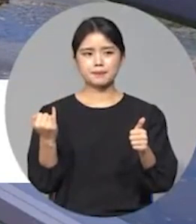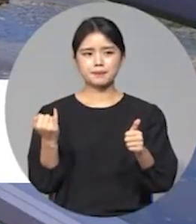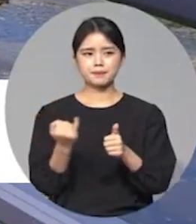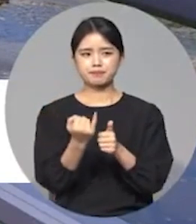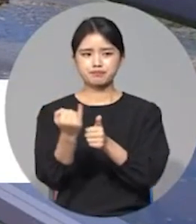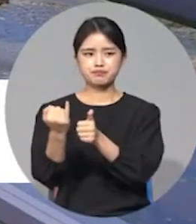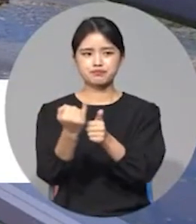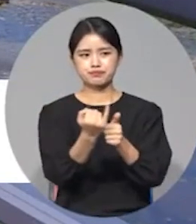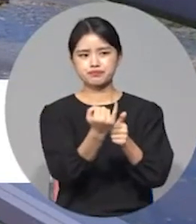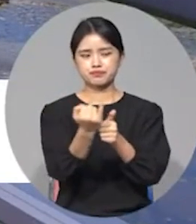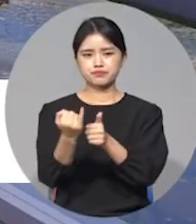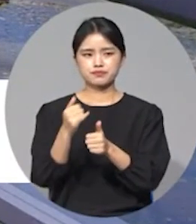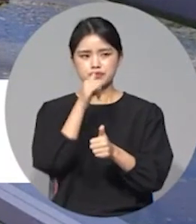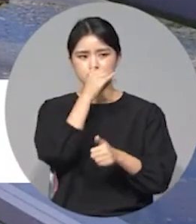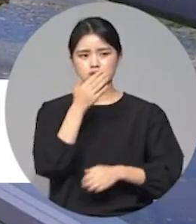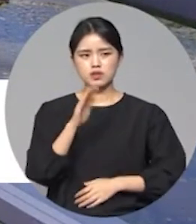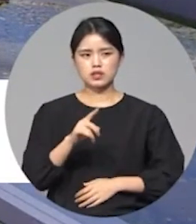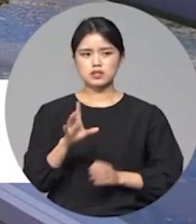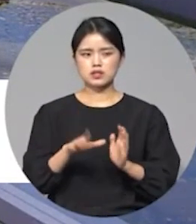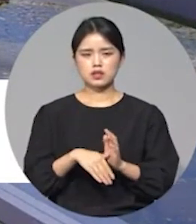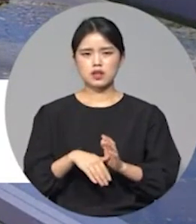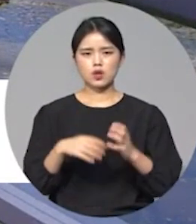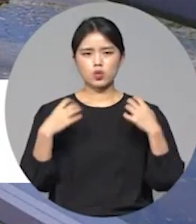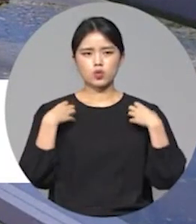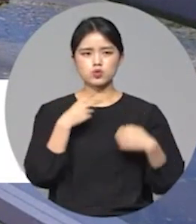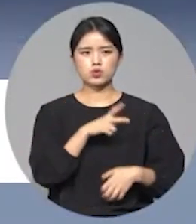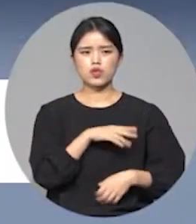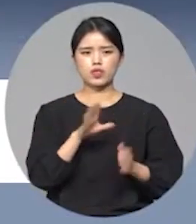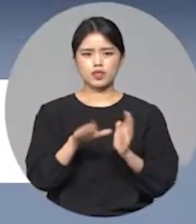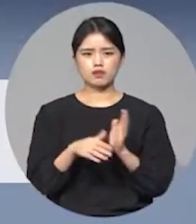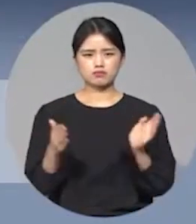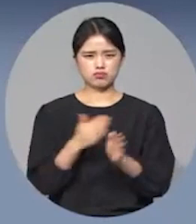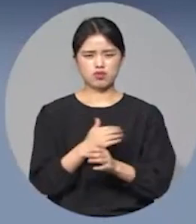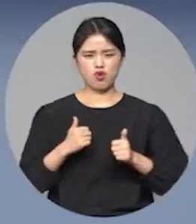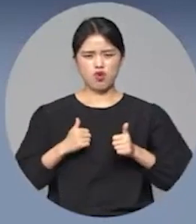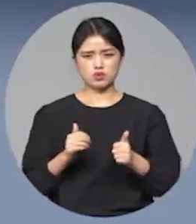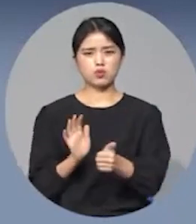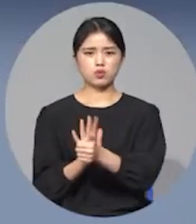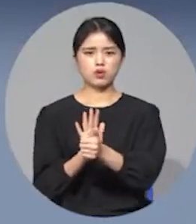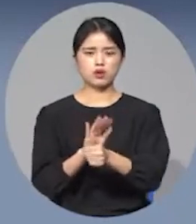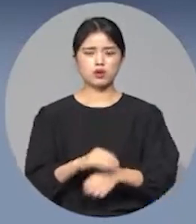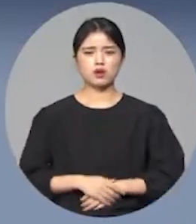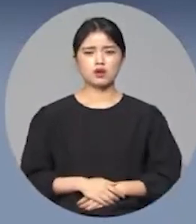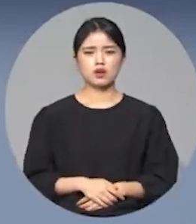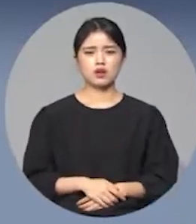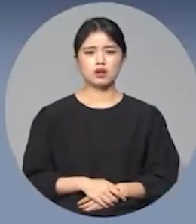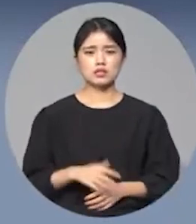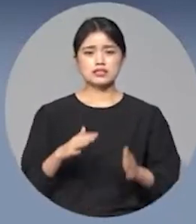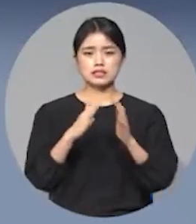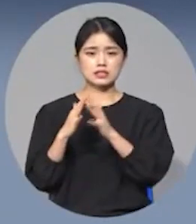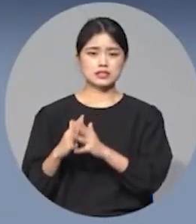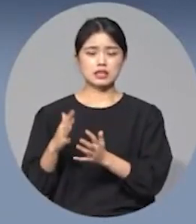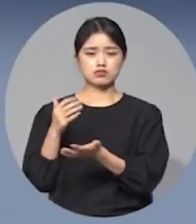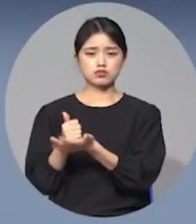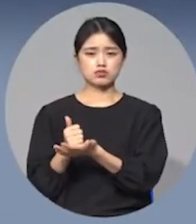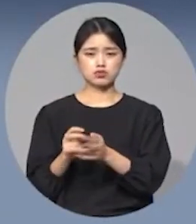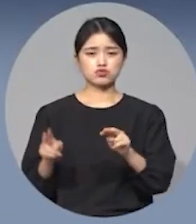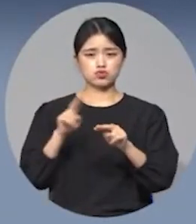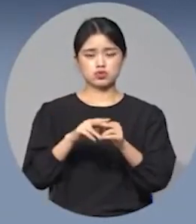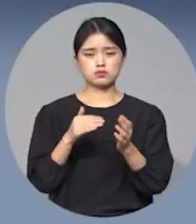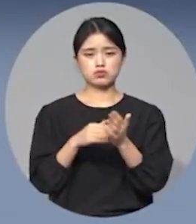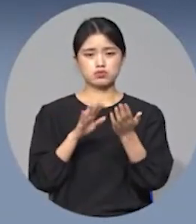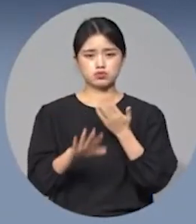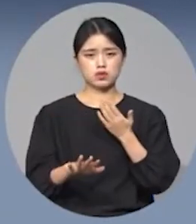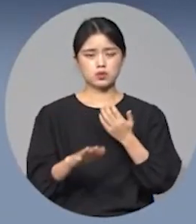매일 돌아다니고 했는데 그 중 돈값 열심히 돈 사람이잖아요. 장영수 군수는 심지어 취임 이후에도